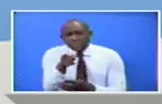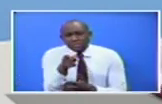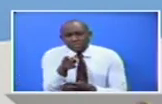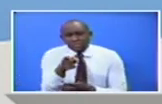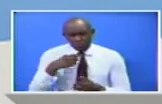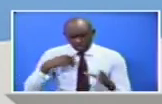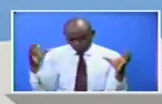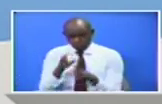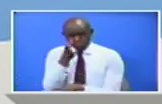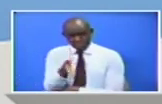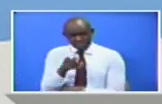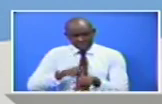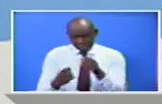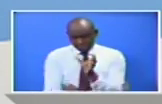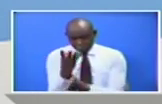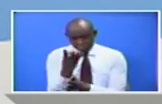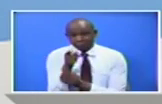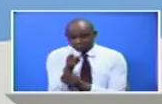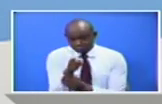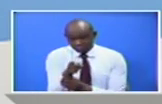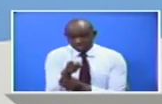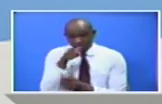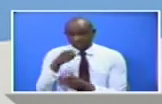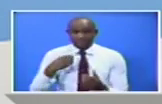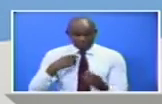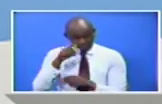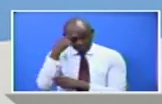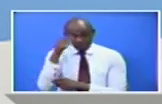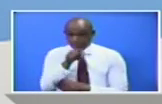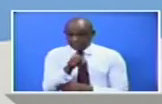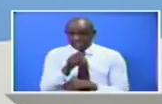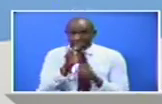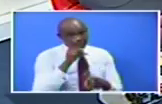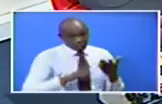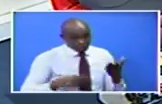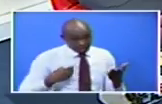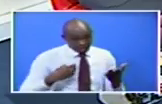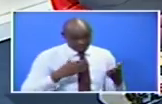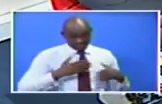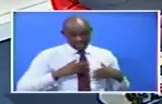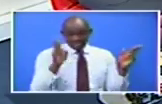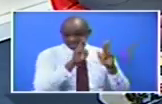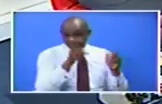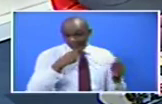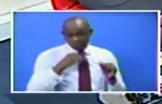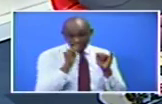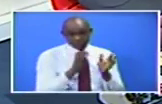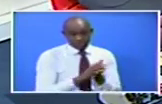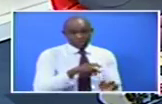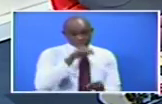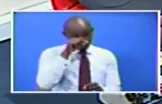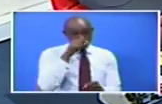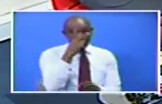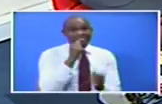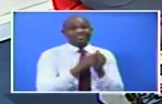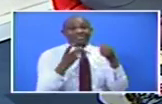hii kikundi ilipo formiwa ilikuwa because of that. Your campaign zangu yuko tayari kwa taarifa za Choice 2017